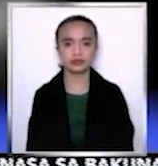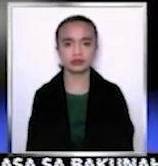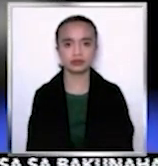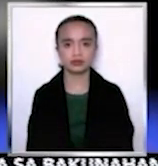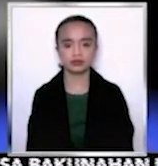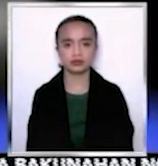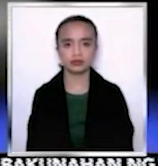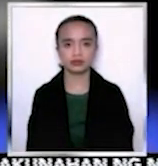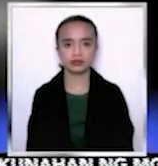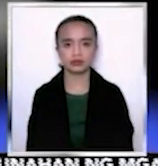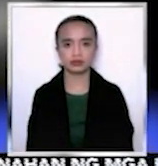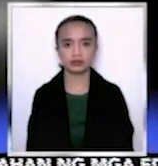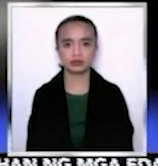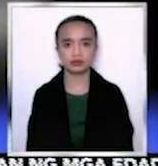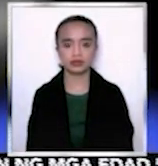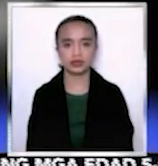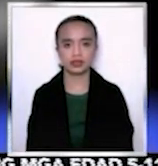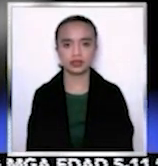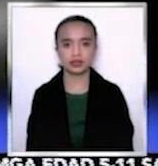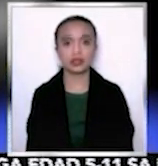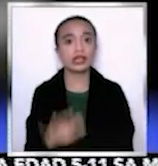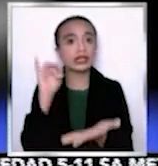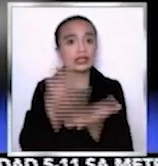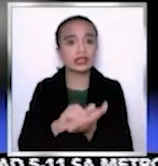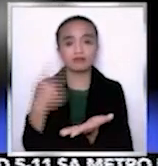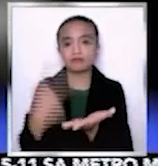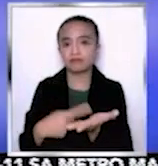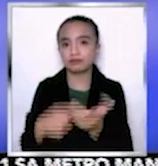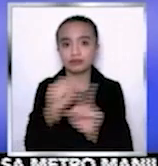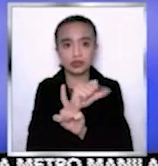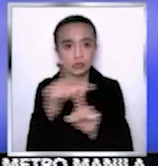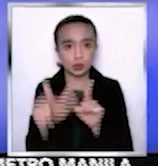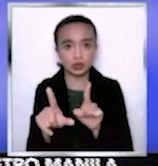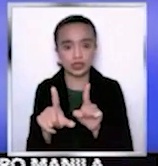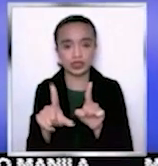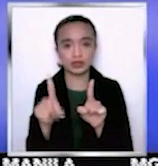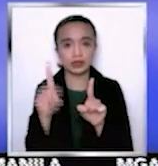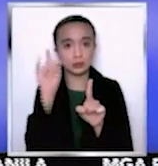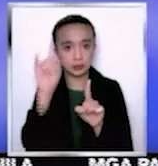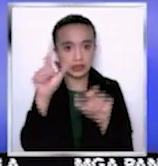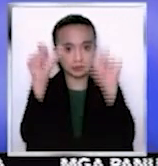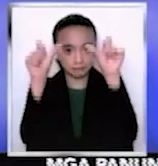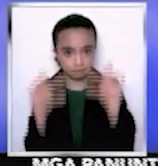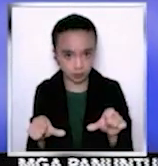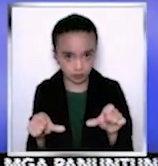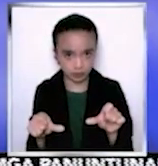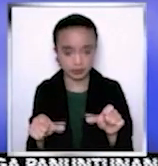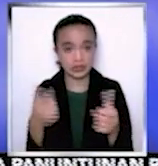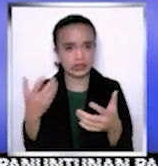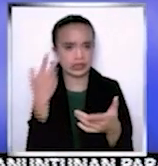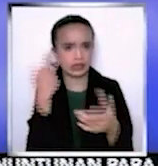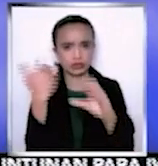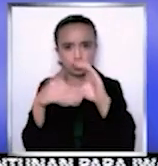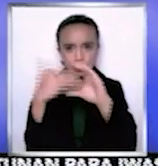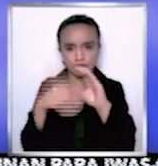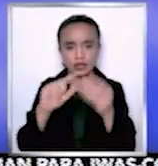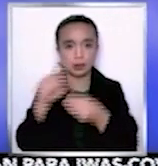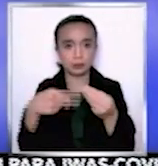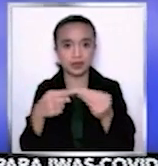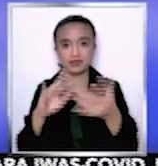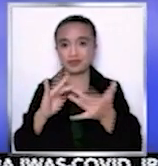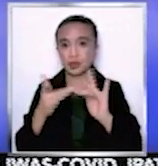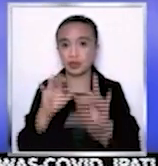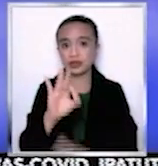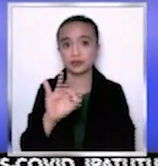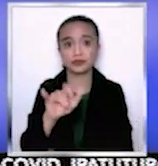Ito ang usapan kamakailan sa social media ni Gertrand Guevara at ng umano'y online fixer na nag-alok na ayusin ang kanyang lisensya matapos